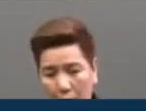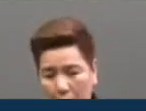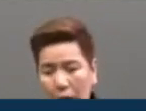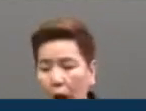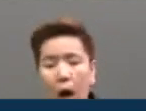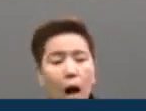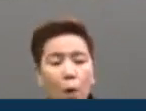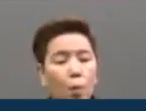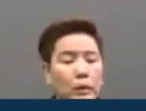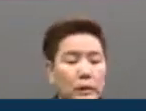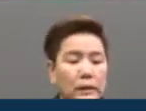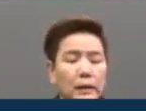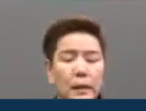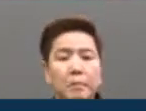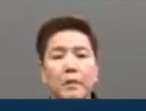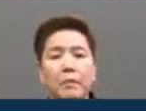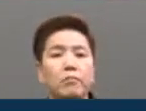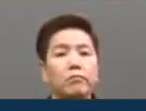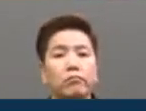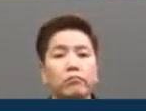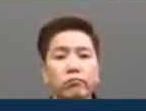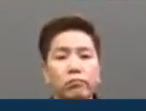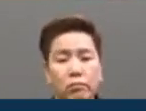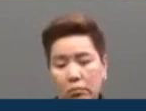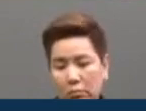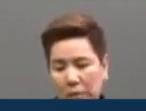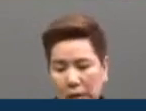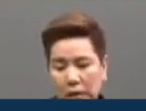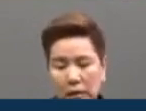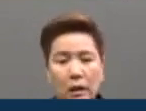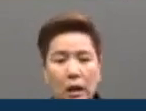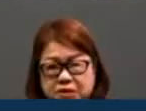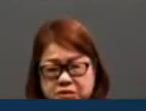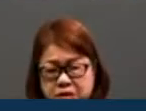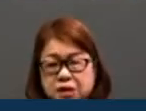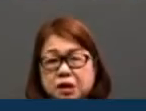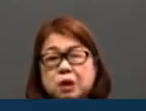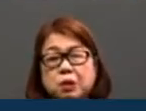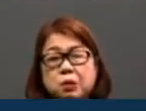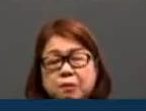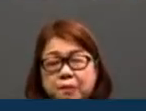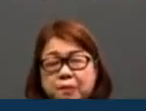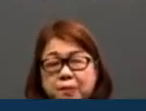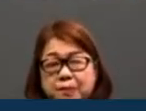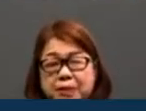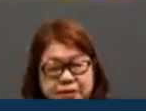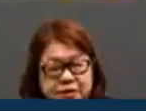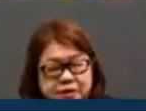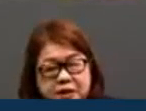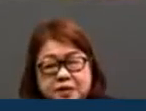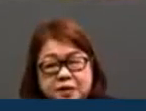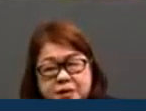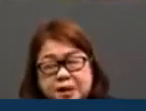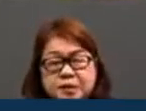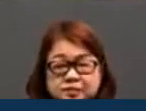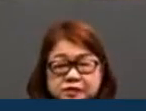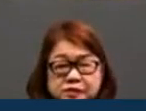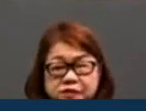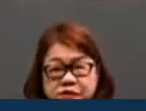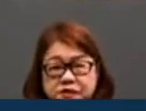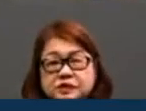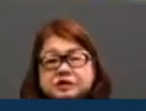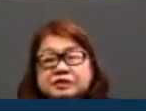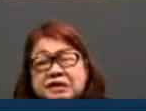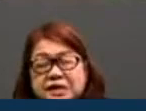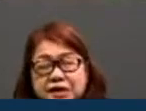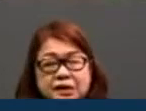และปริมณฑลพบว่ามีการรับเข้าจ่ายออกเป็นปกติไม่พบพฤติการกักตุนหรือปฏิเสธการจำหน่ายสิน